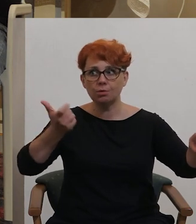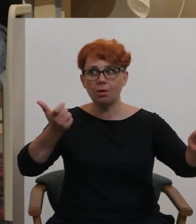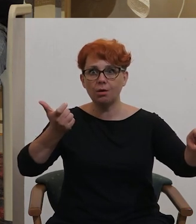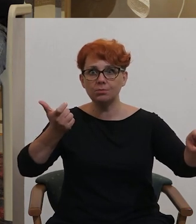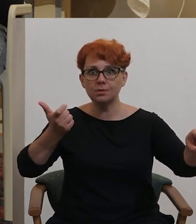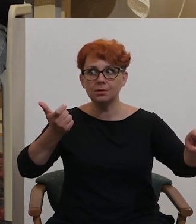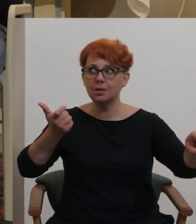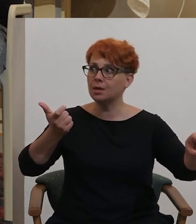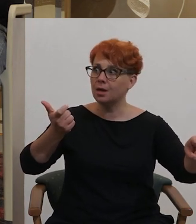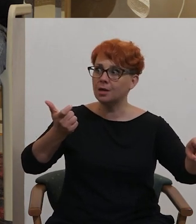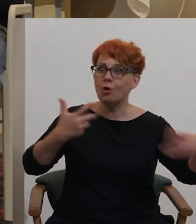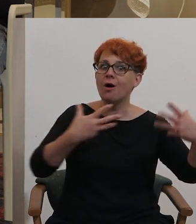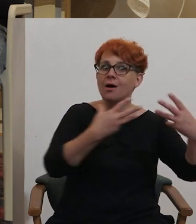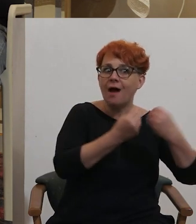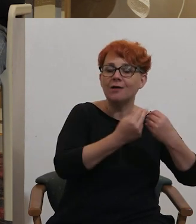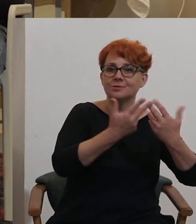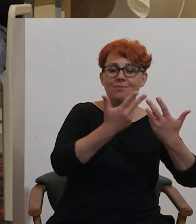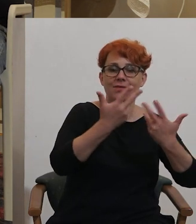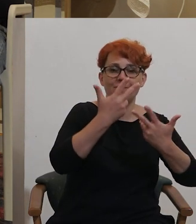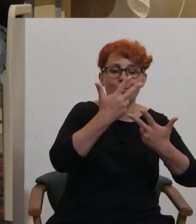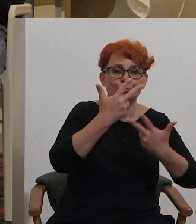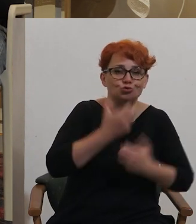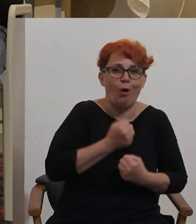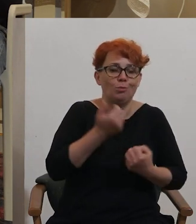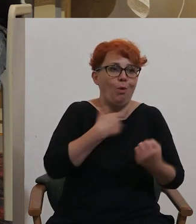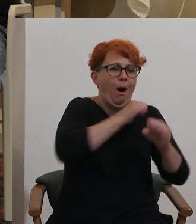i z tymi żołnierzami zaczął bronić, kogo się dało,